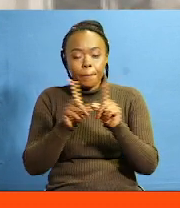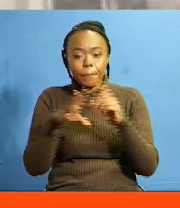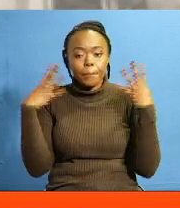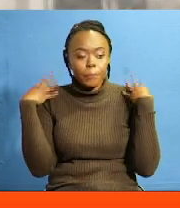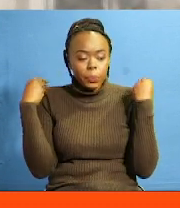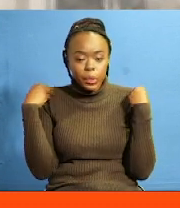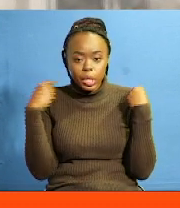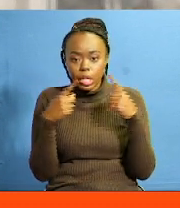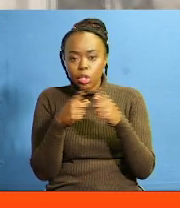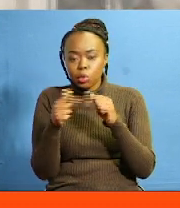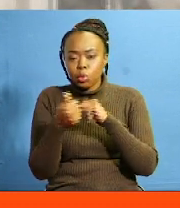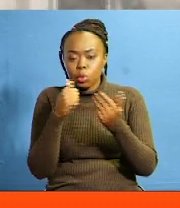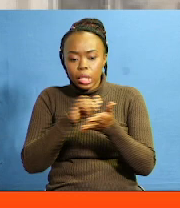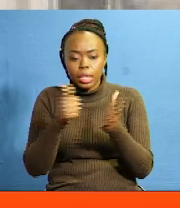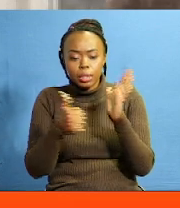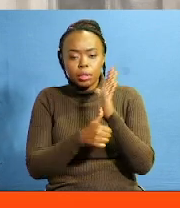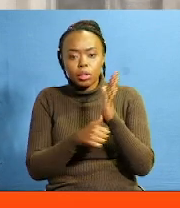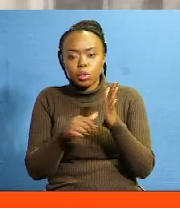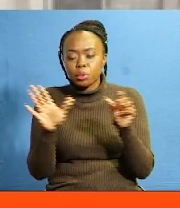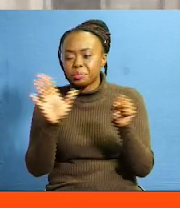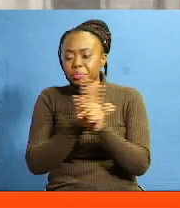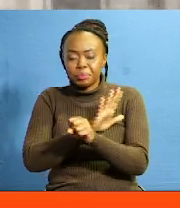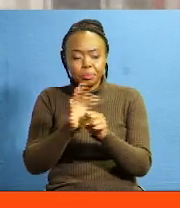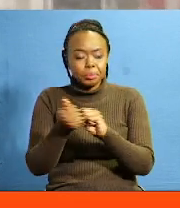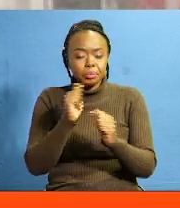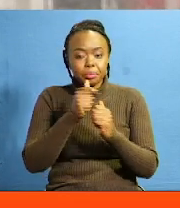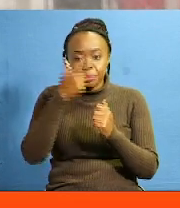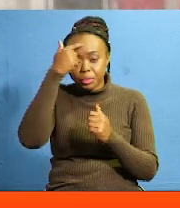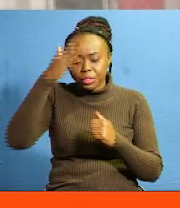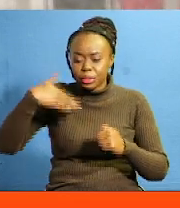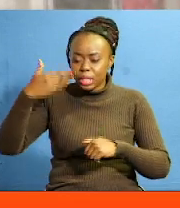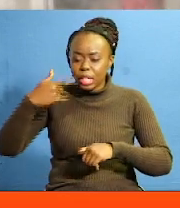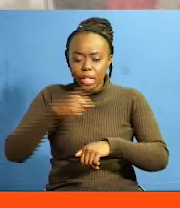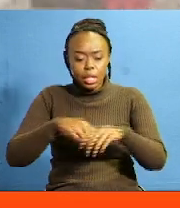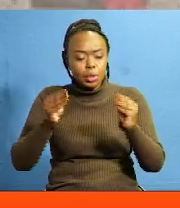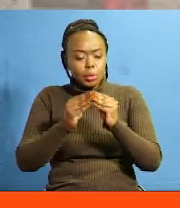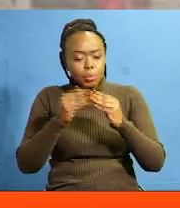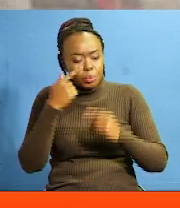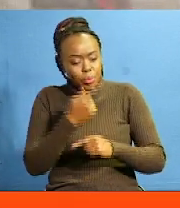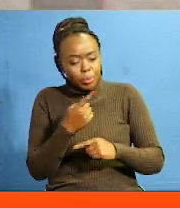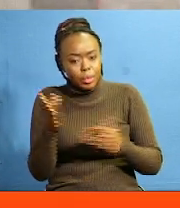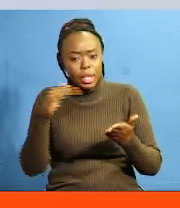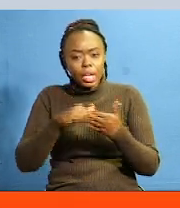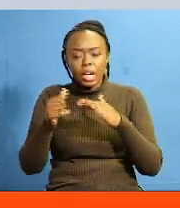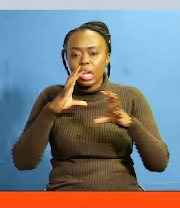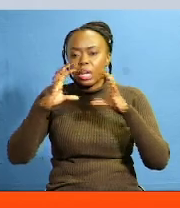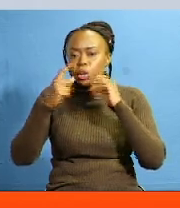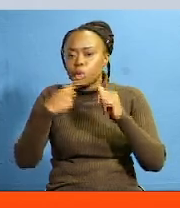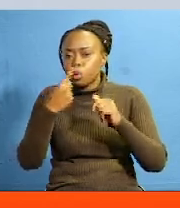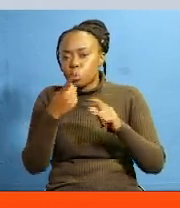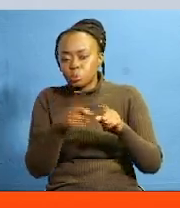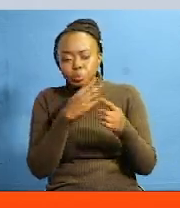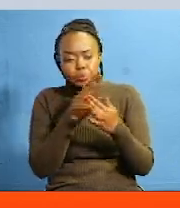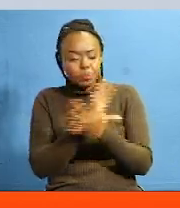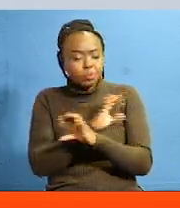prepared to deal with that problem once and for all, because we can't have every time tunakutana hapa tunarudi kuzungumza hivi na mambo